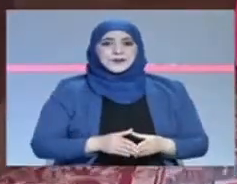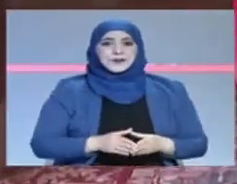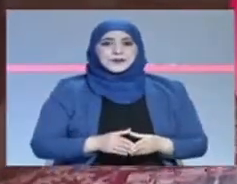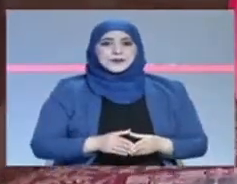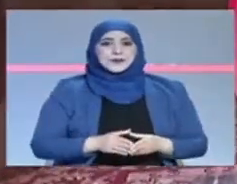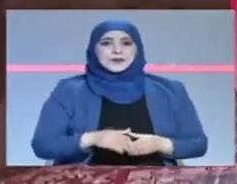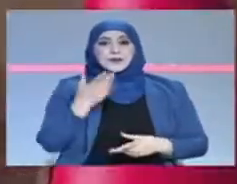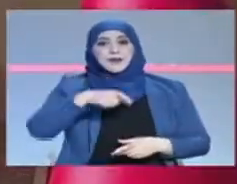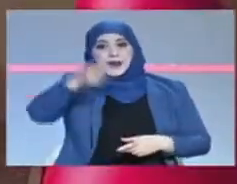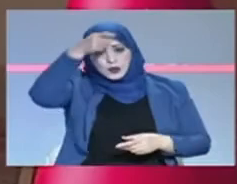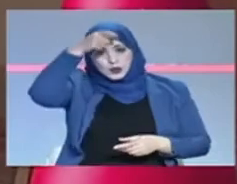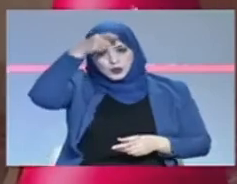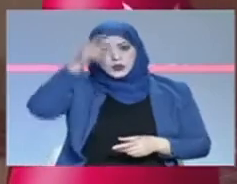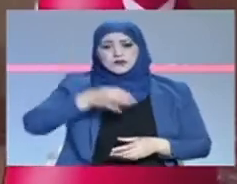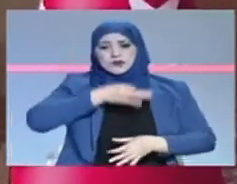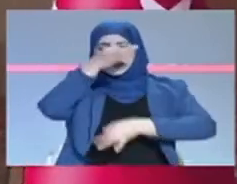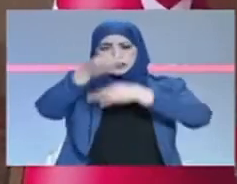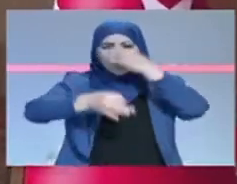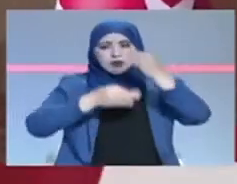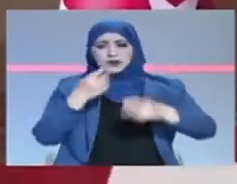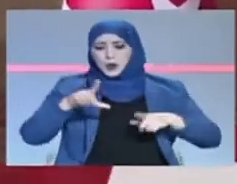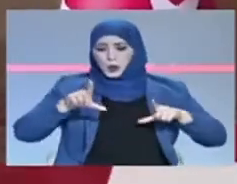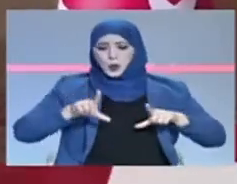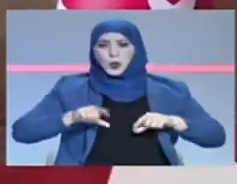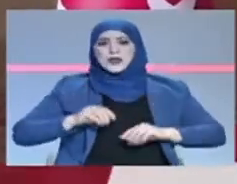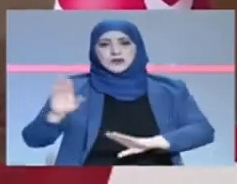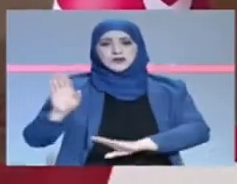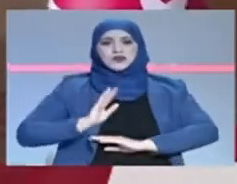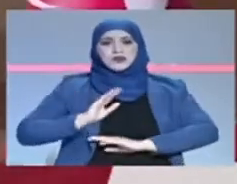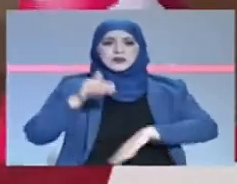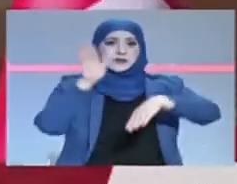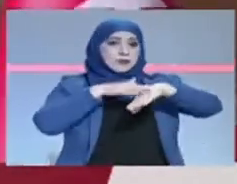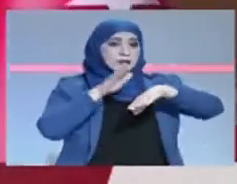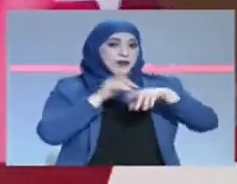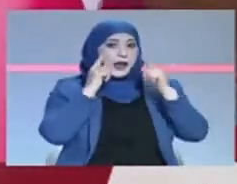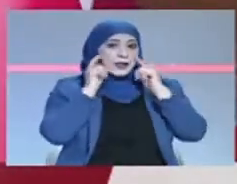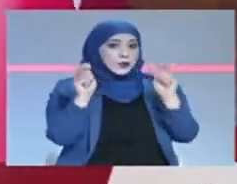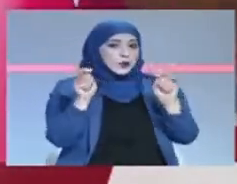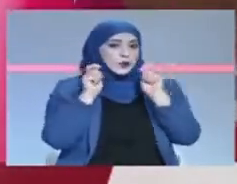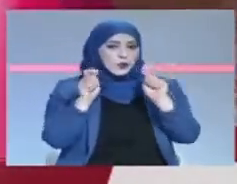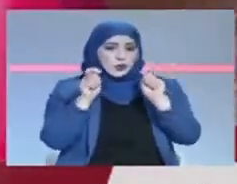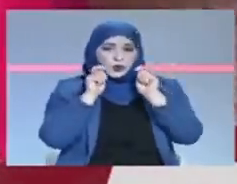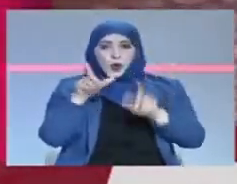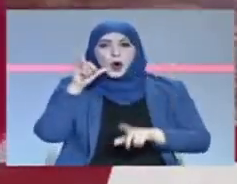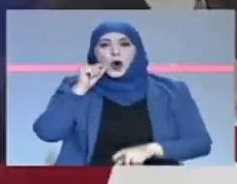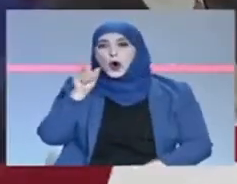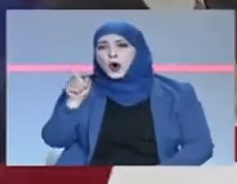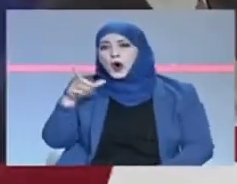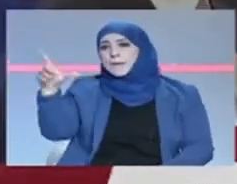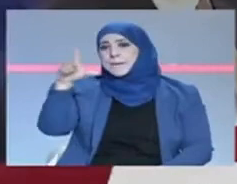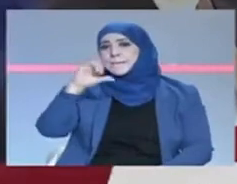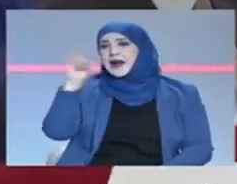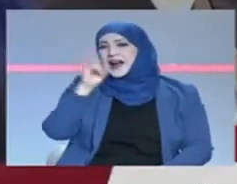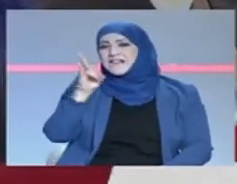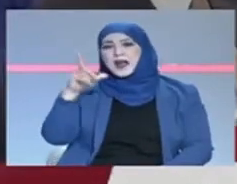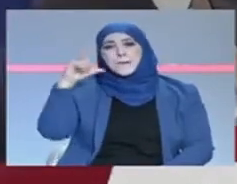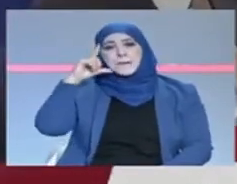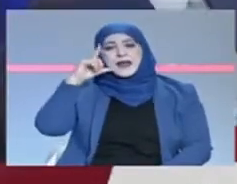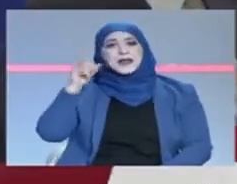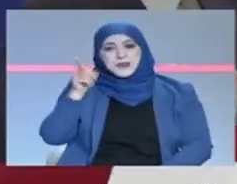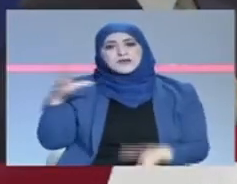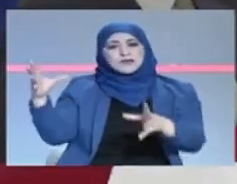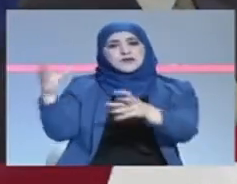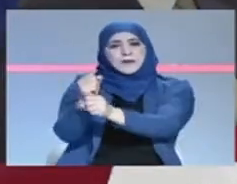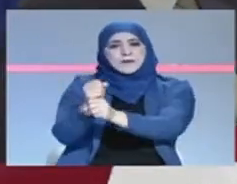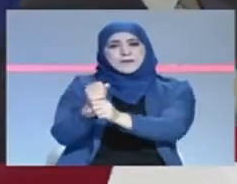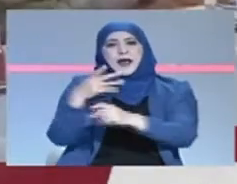وجهت أنقرة اليوم على لسان وزير دفاعها خلوسي أكار تحذيرا شديد اللهجة للمشير خليفة حفتر الذي تسيطر قوته على